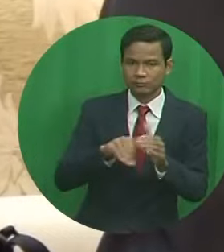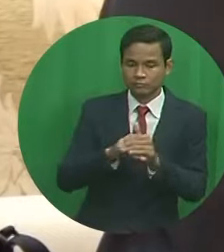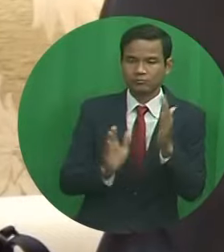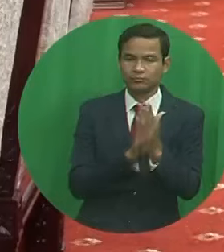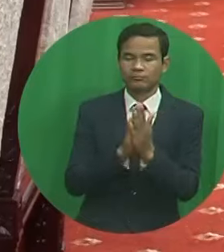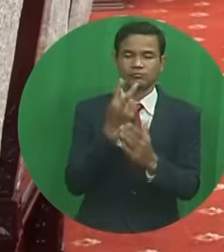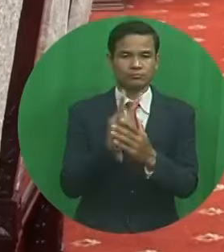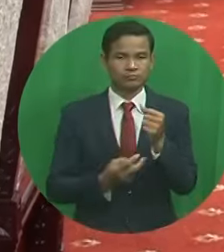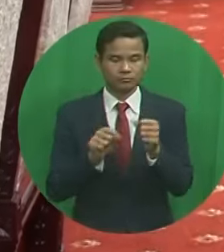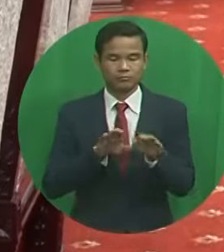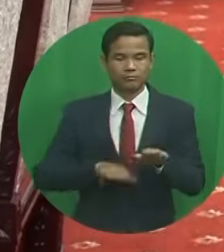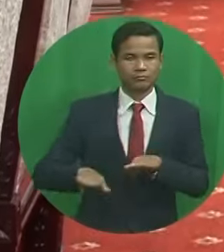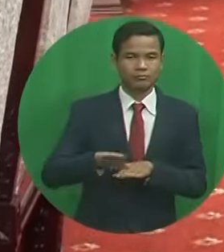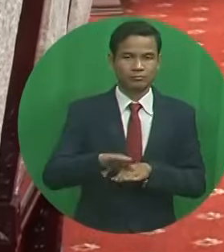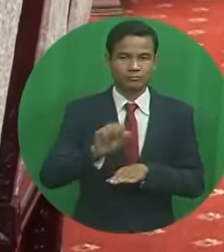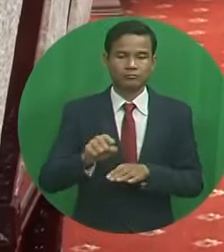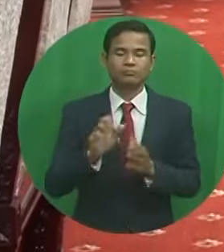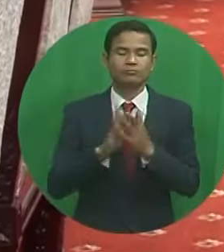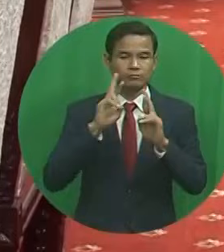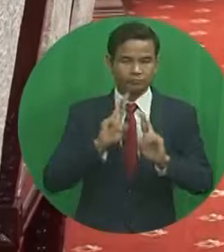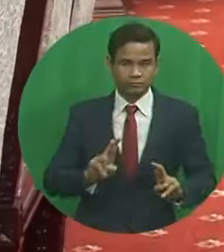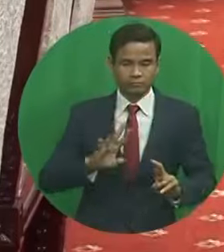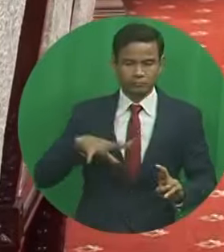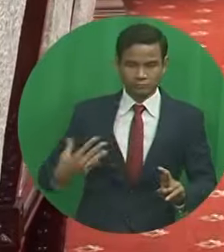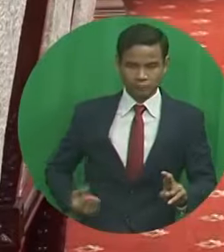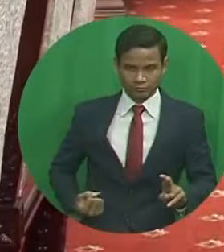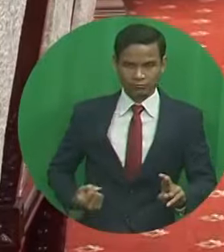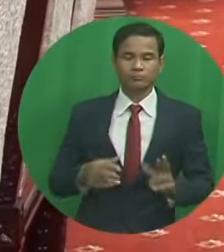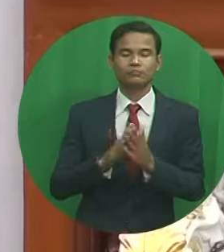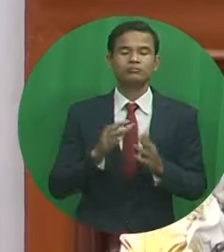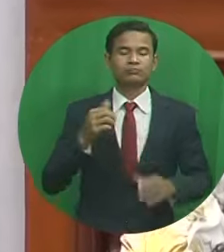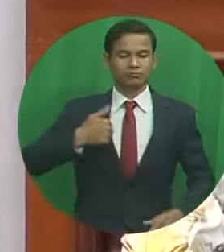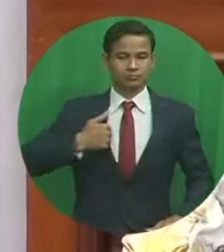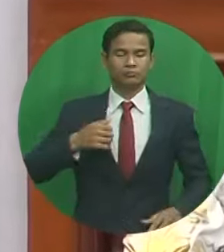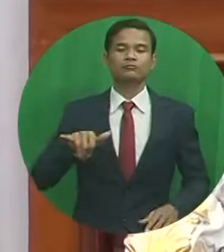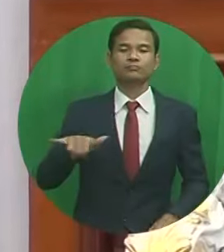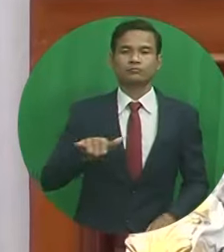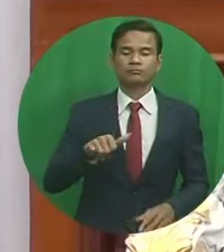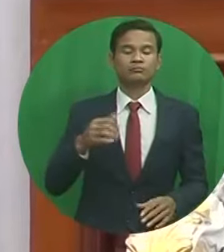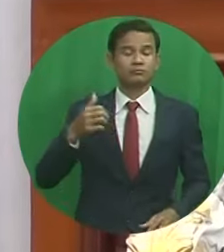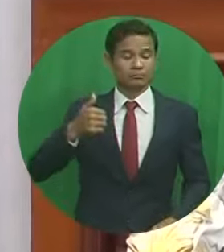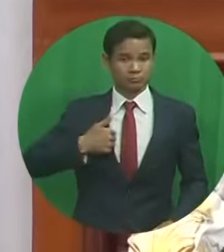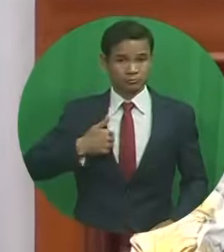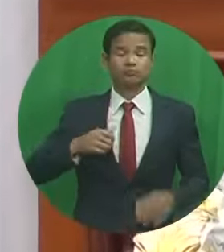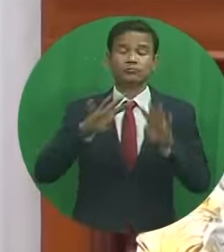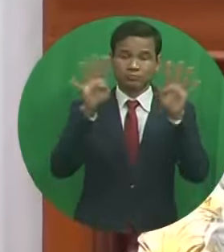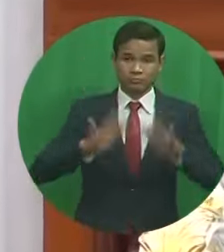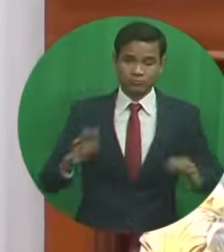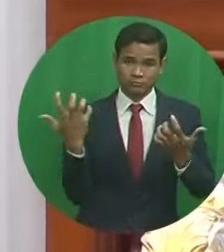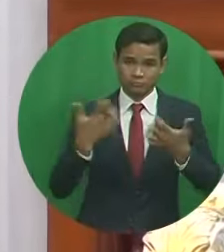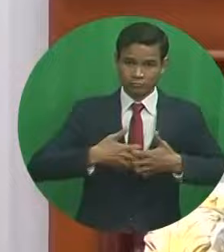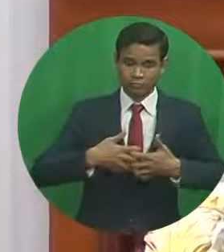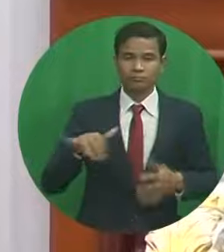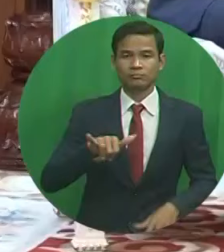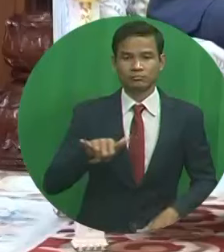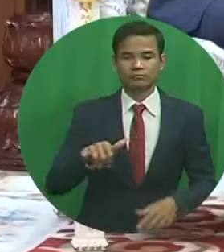ទេសទាំងពីរបោះចំហានទៅមុខទាំងក្របខ័ណ្ឌកម្ពុជានិងកាណាដាក៏ដូចជាកាណាដានិងអាស៊ានផងដែរ